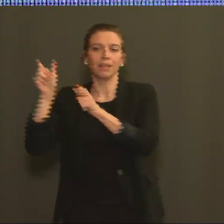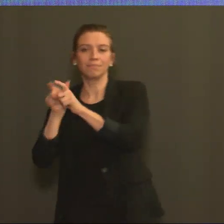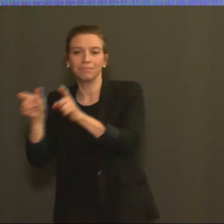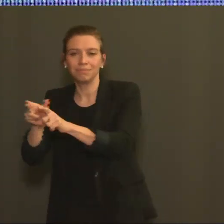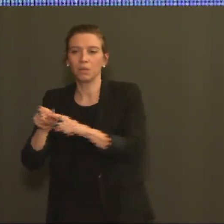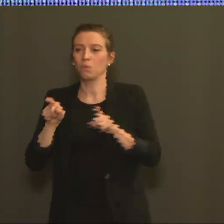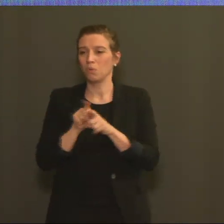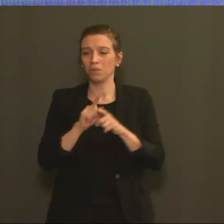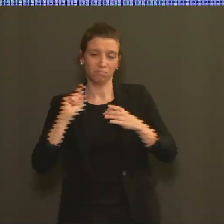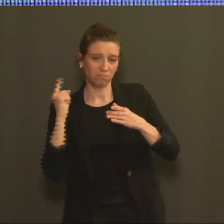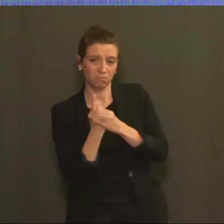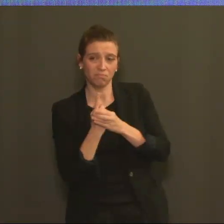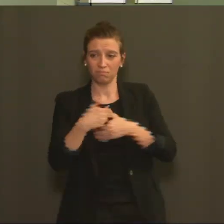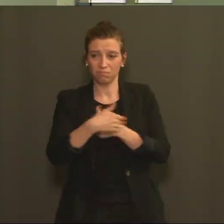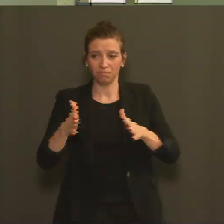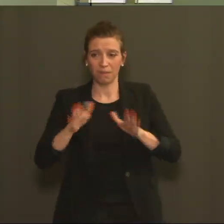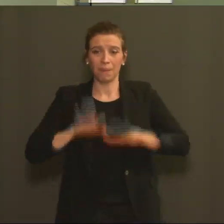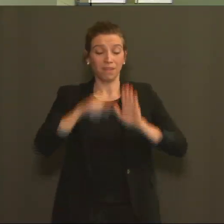dank u voor uw aandacht